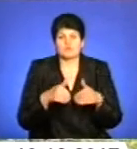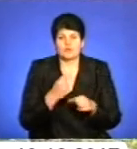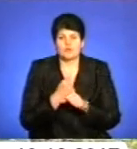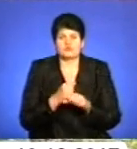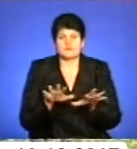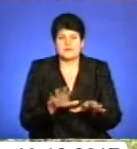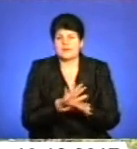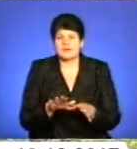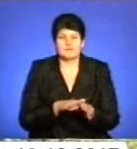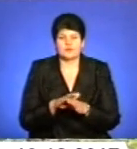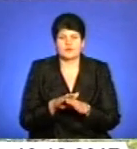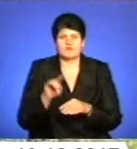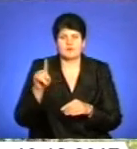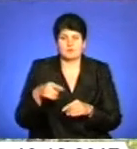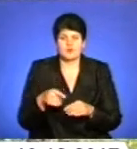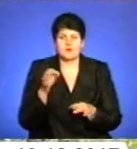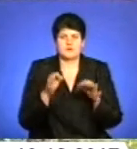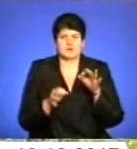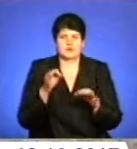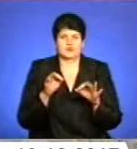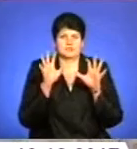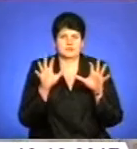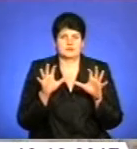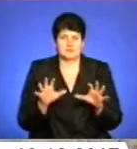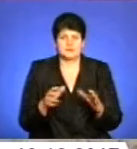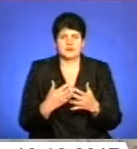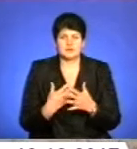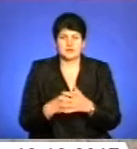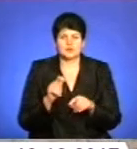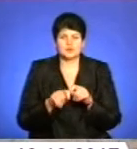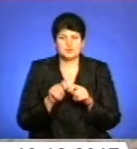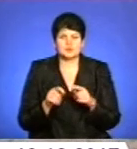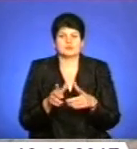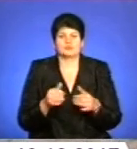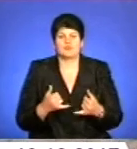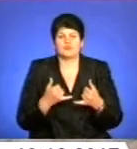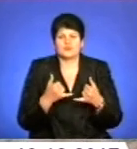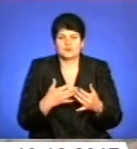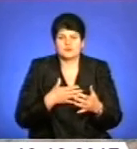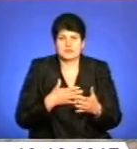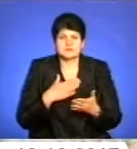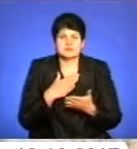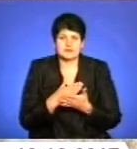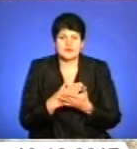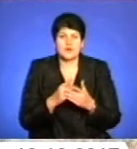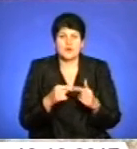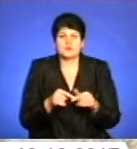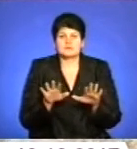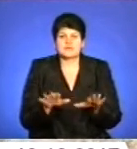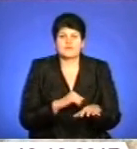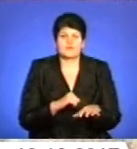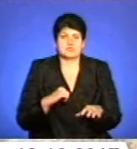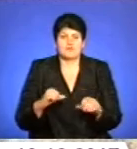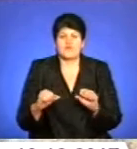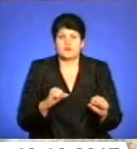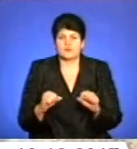не дотримується вимог природоохоронного законодавства. До слова, контролюючими повноваженнями у нас наділені, зокрема, органи місцевого